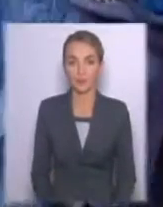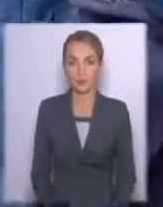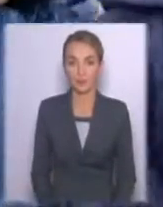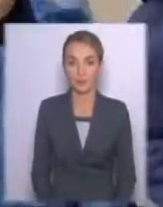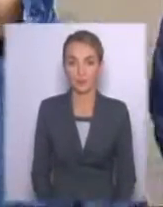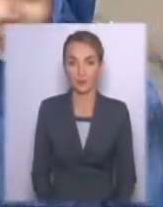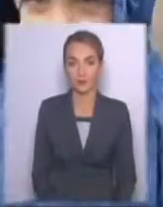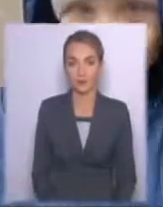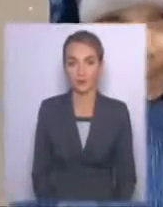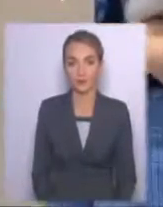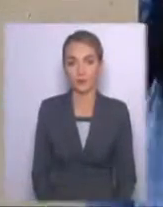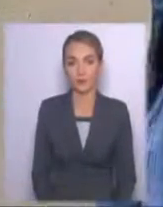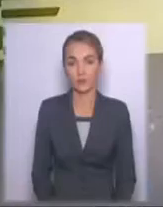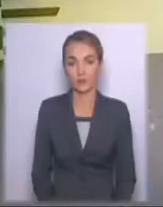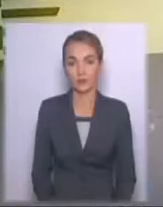Київ.